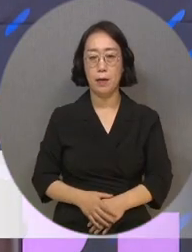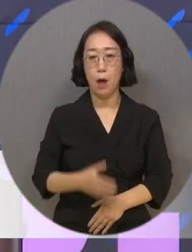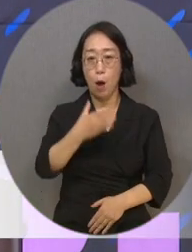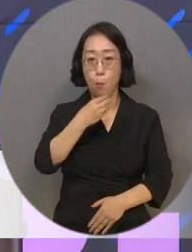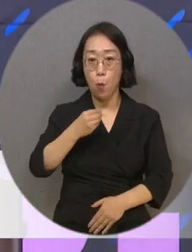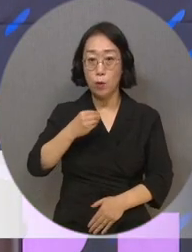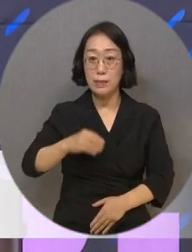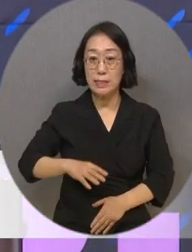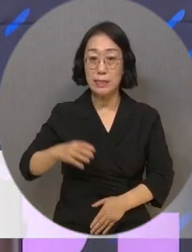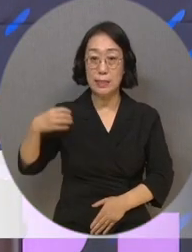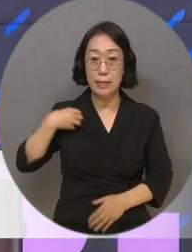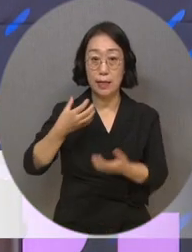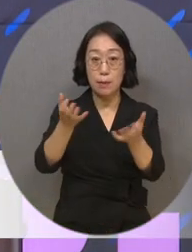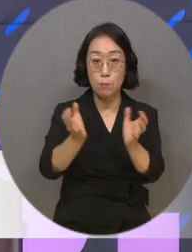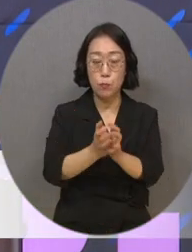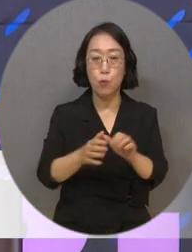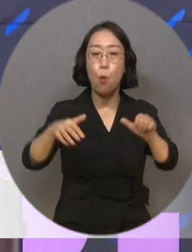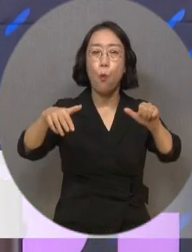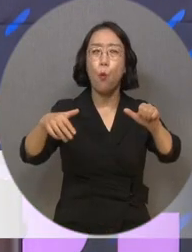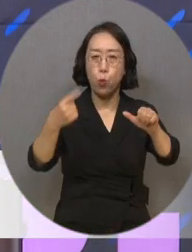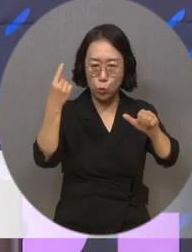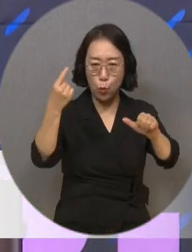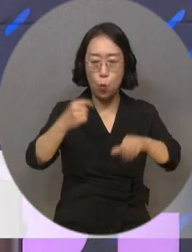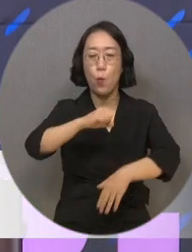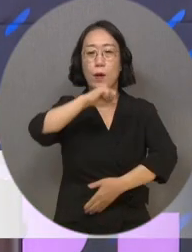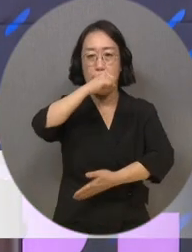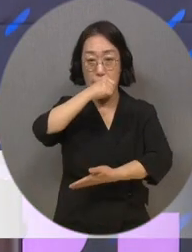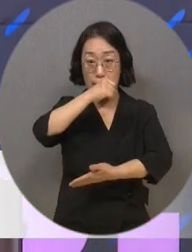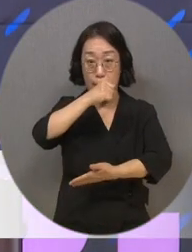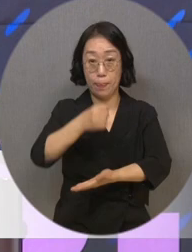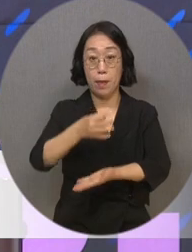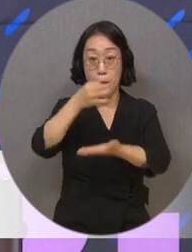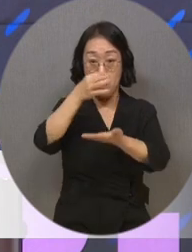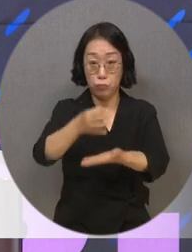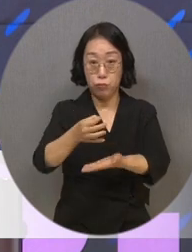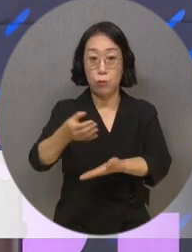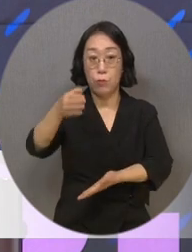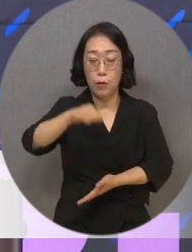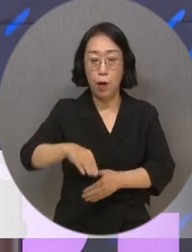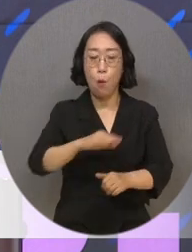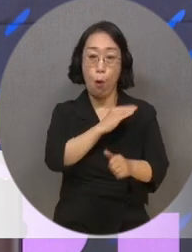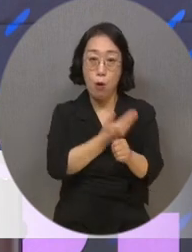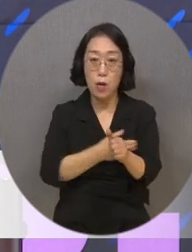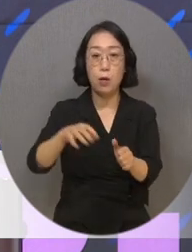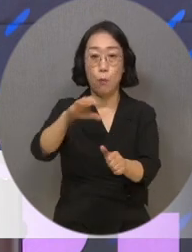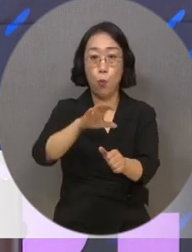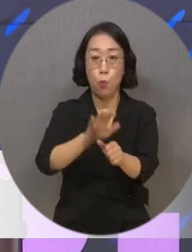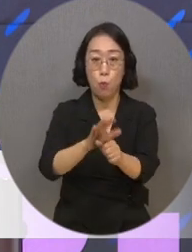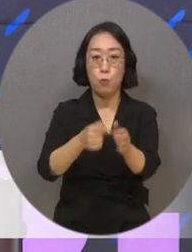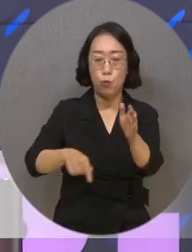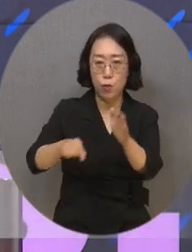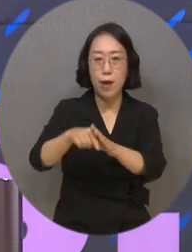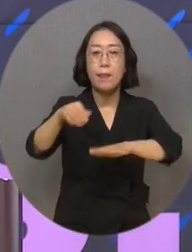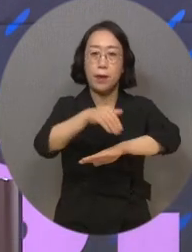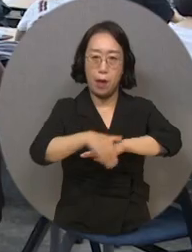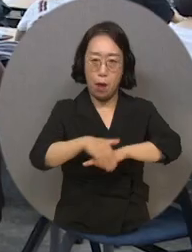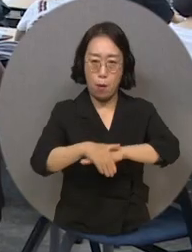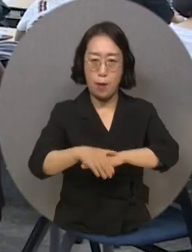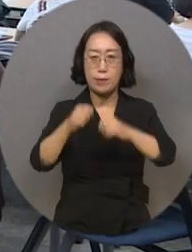보건복지부 장애인정책국 예산이 5조 원 시대에 이르렀습니다. 장애인 권리 보장을 위한 청사진을 그려보고자